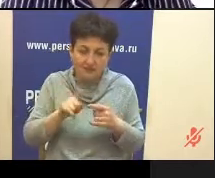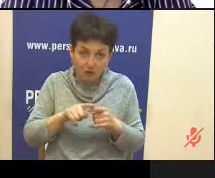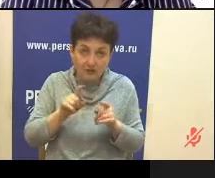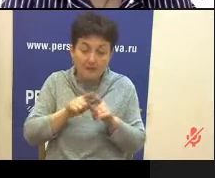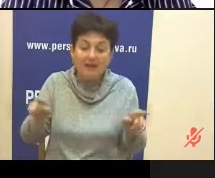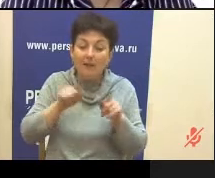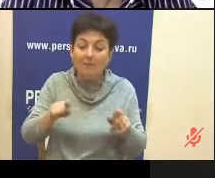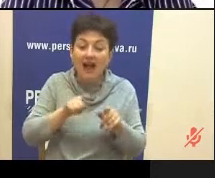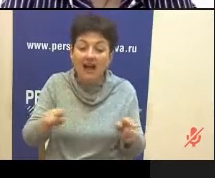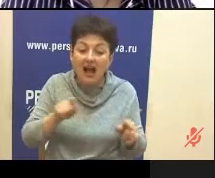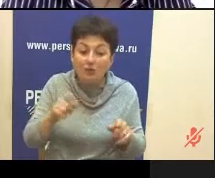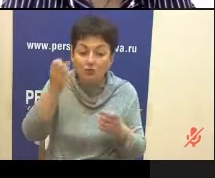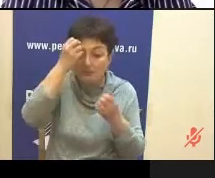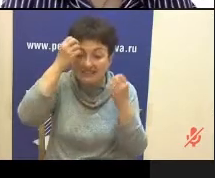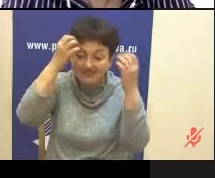вести вот такую